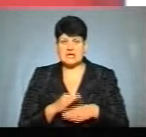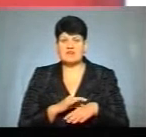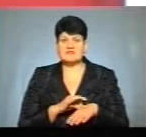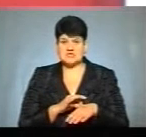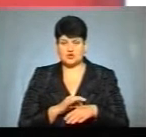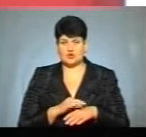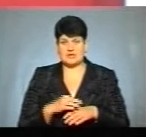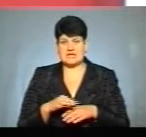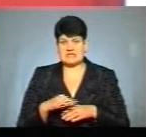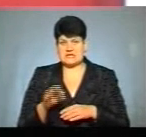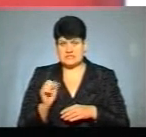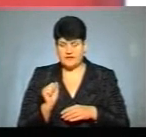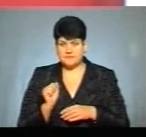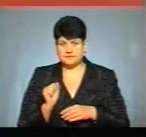насильства.